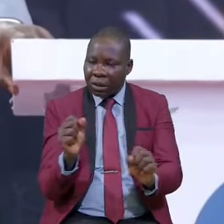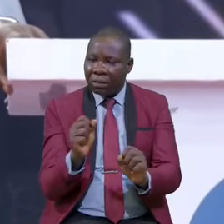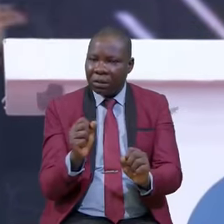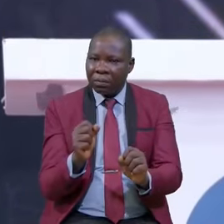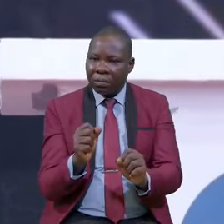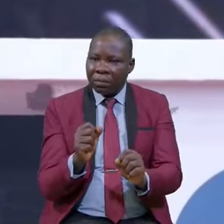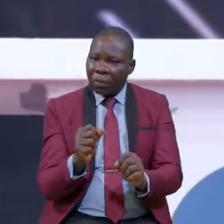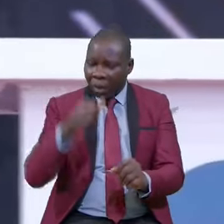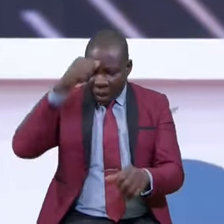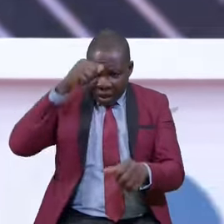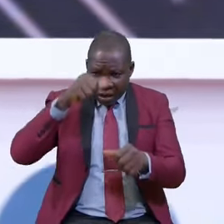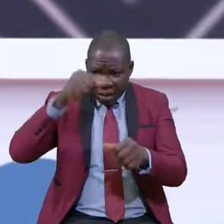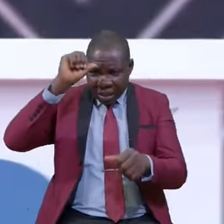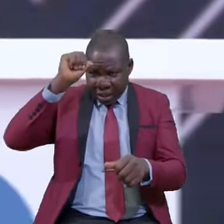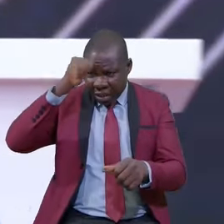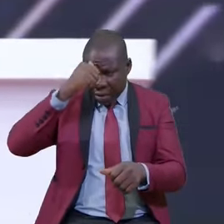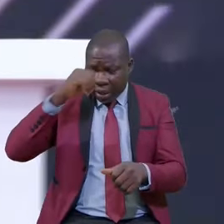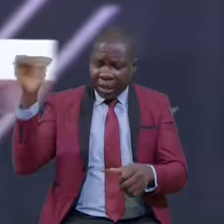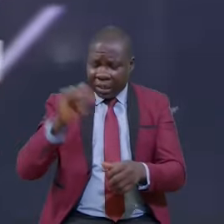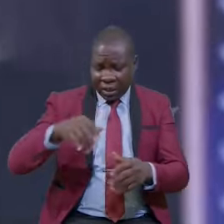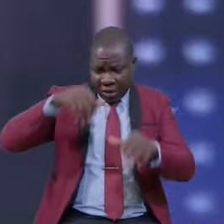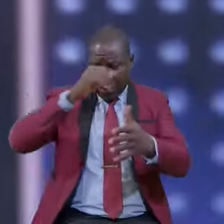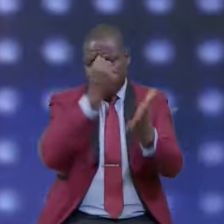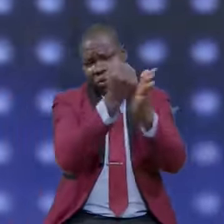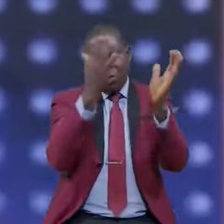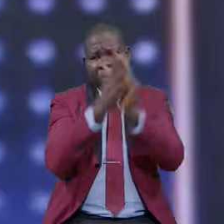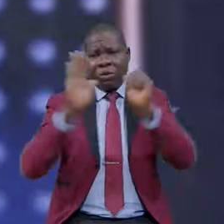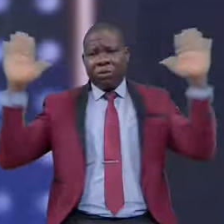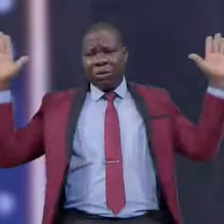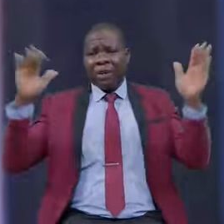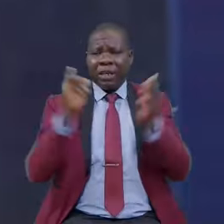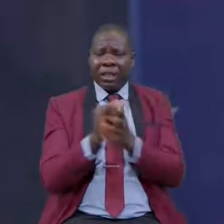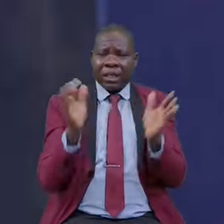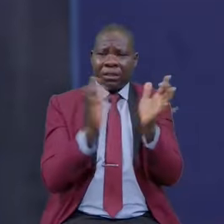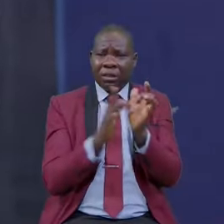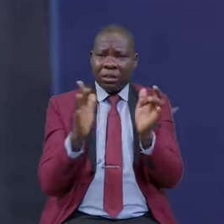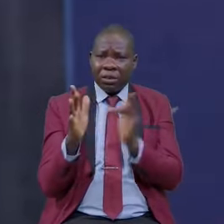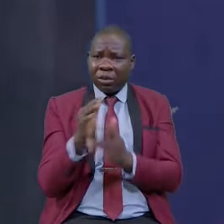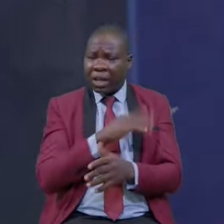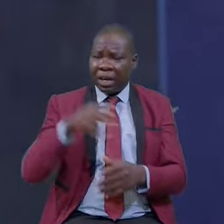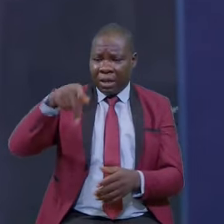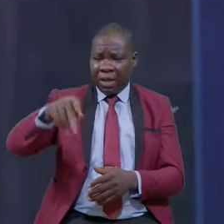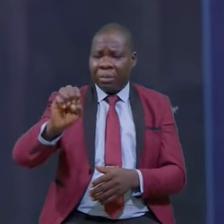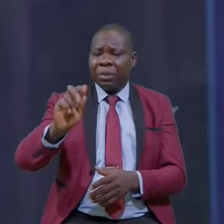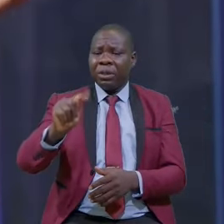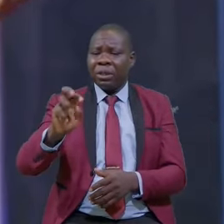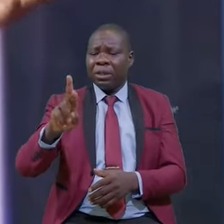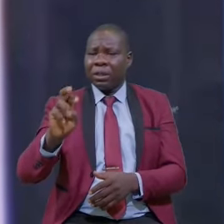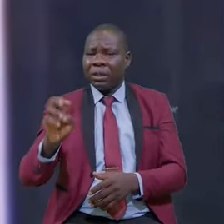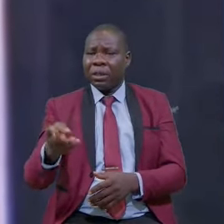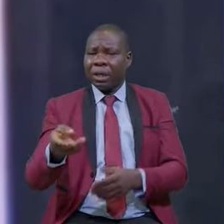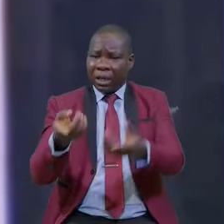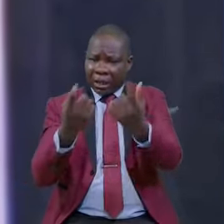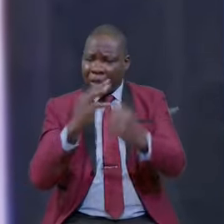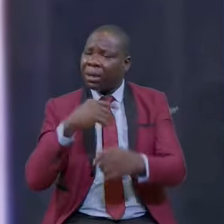Rappelez-vous, ils ont crucifié ce Jésus et Pierre est venu dire, par votre ignorance, vous avez crucifié le